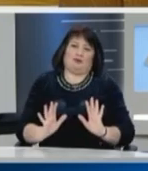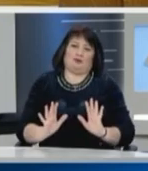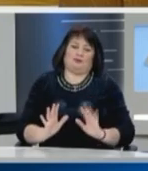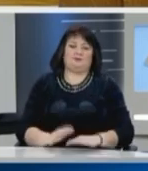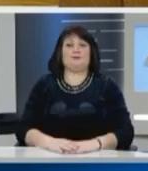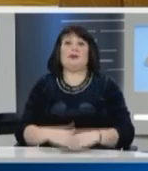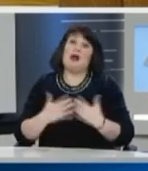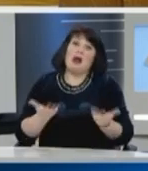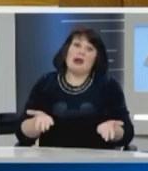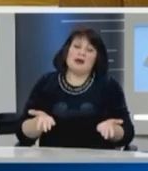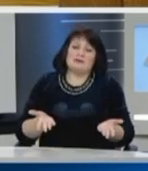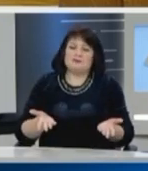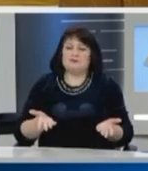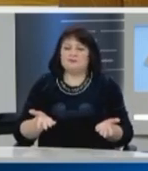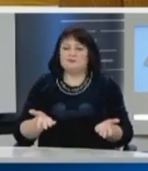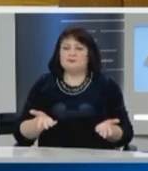Έμελε όμως